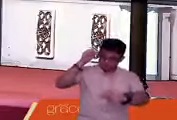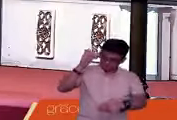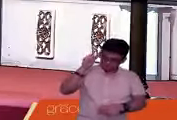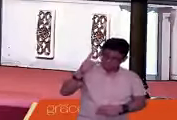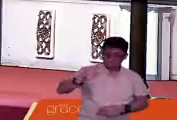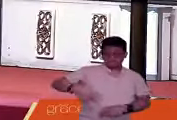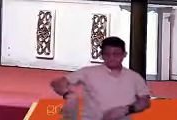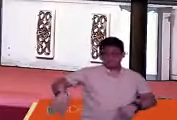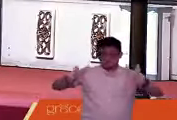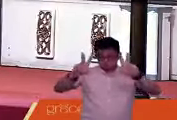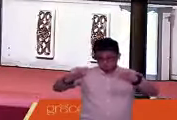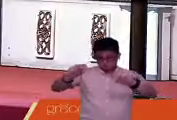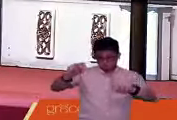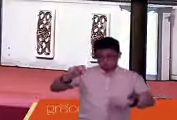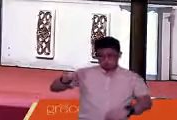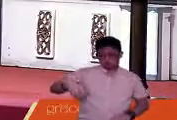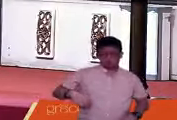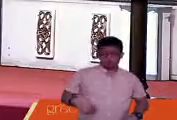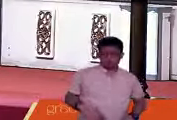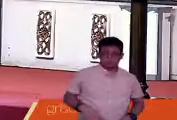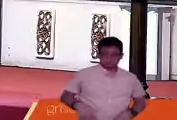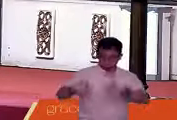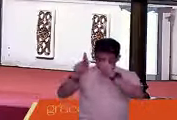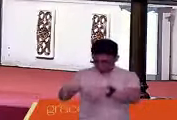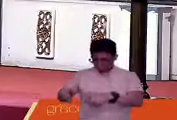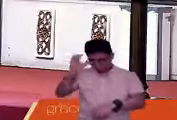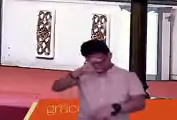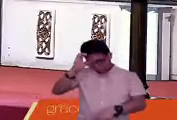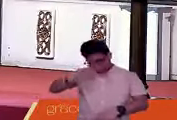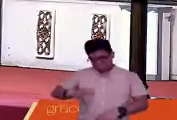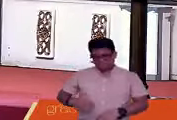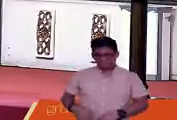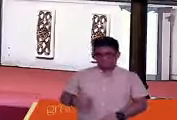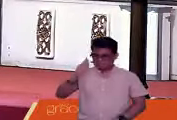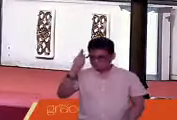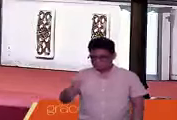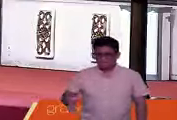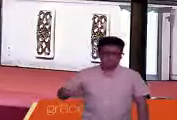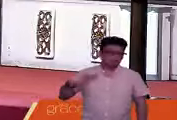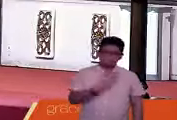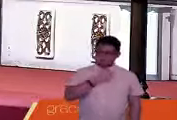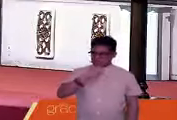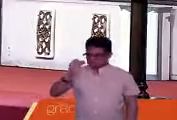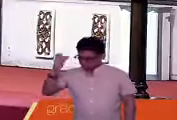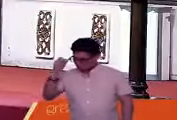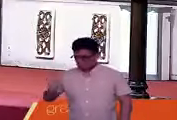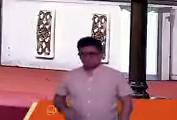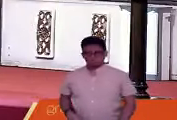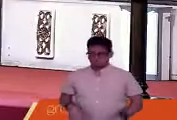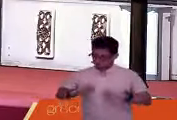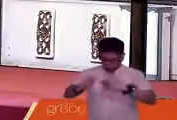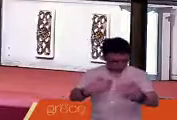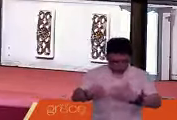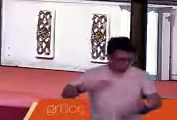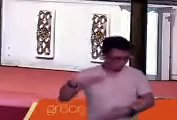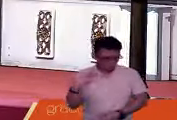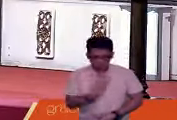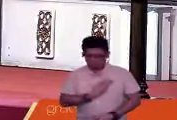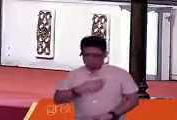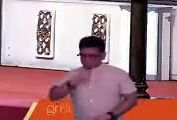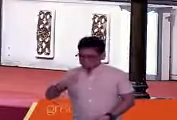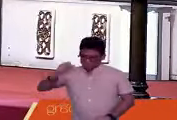it, nobody seek it after God. Di ta kasabot mga kaigsoon, bisan unsa ni mugbasa sa Bible,